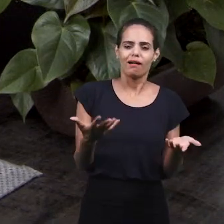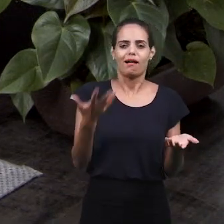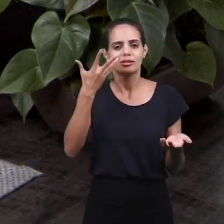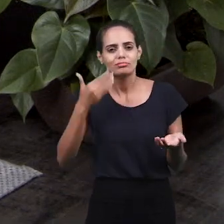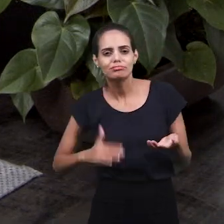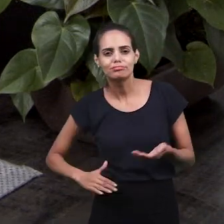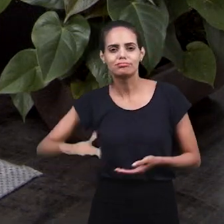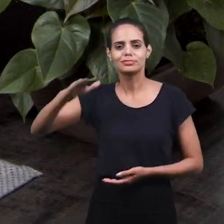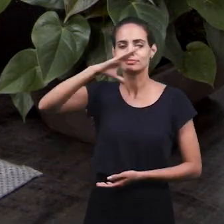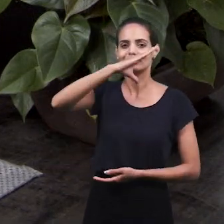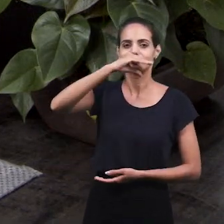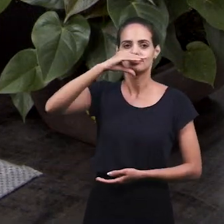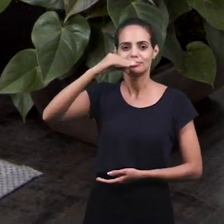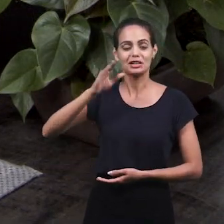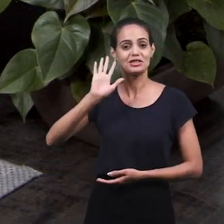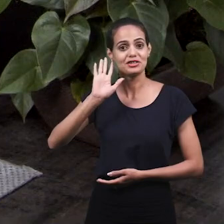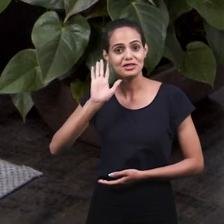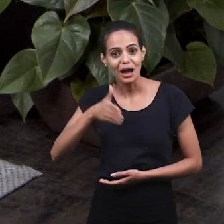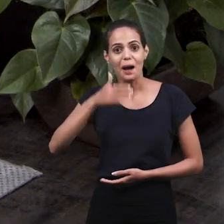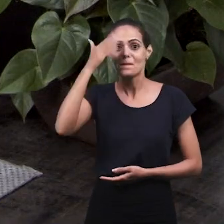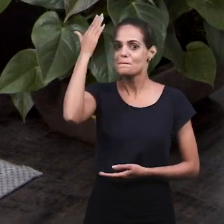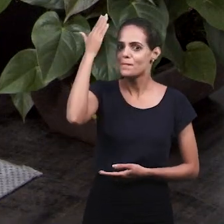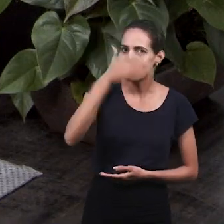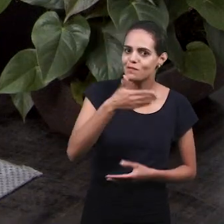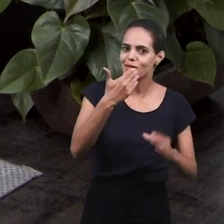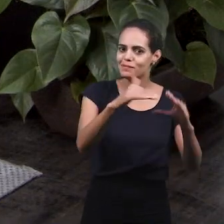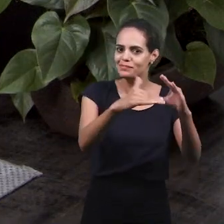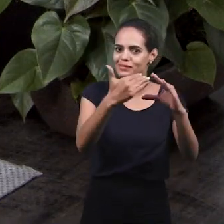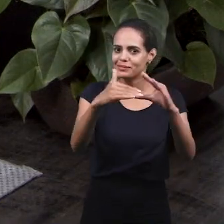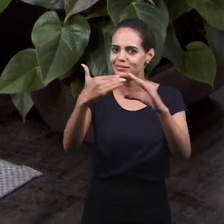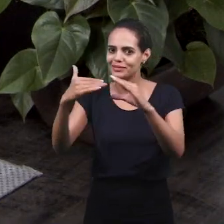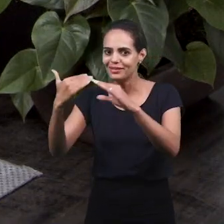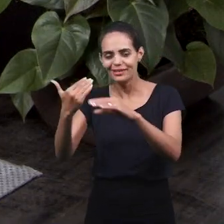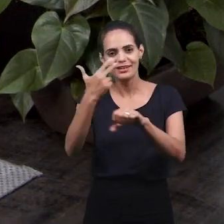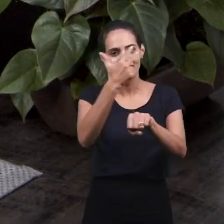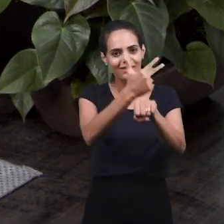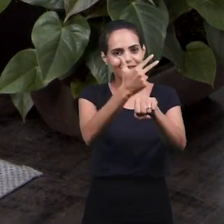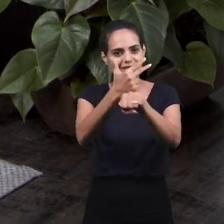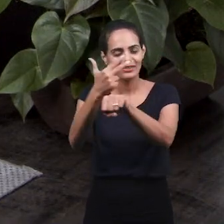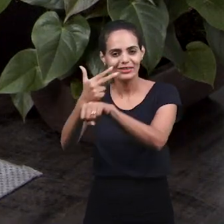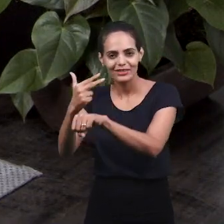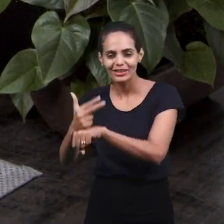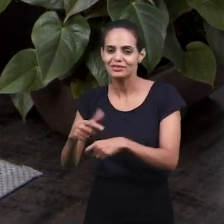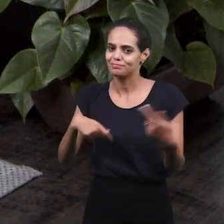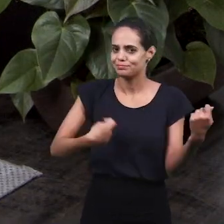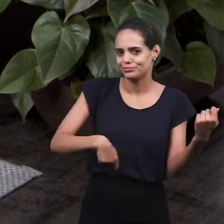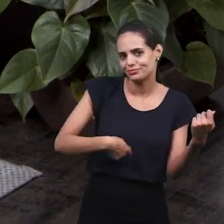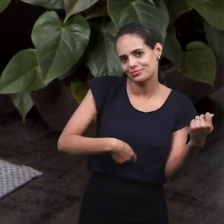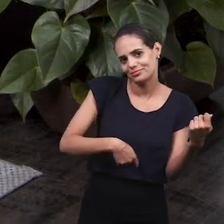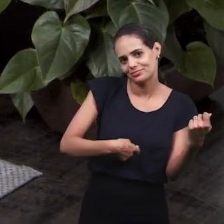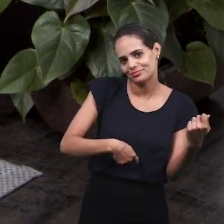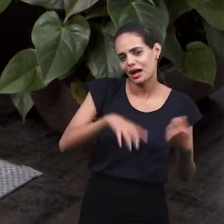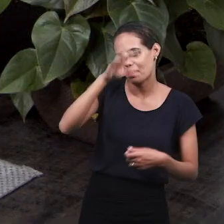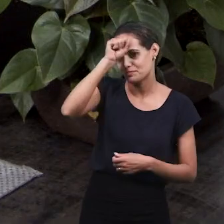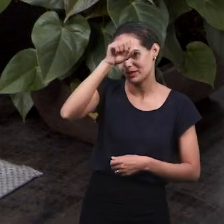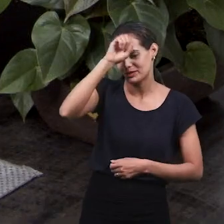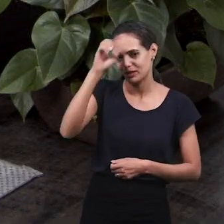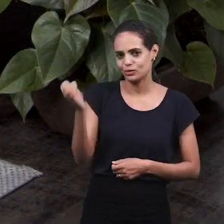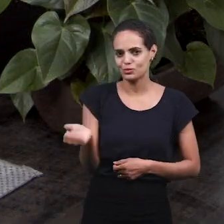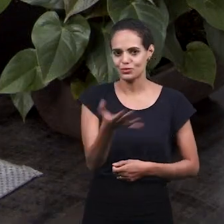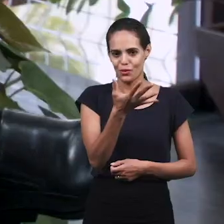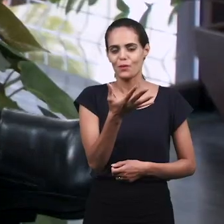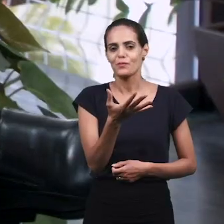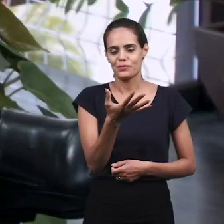d'enfants intermédiaires et adolescents nous ont déjà prouvé, en envoyant leurs vidéos, en jouant des louanges, en